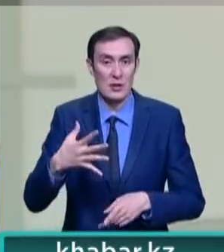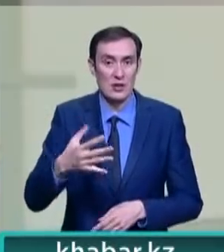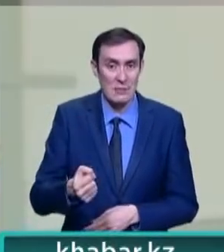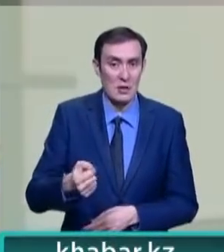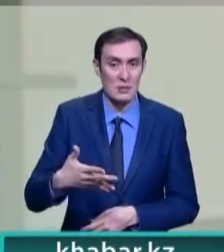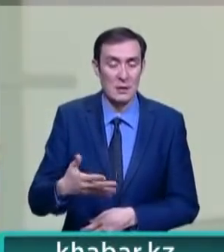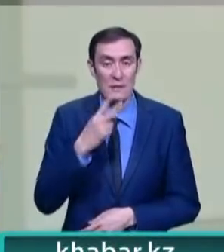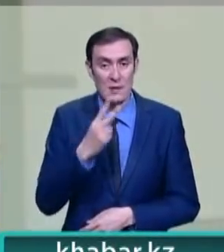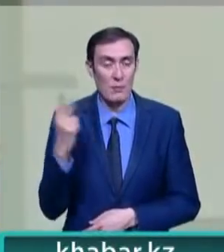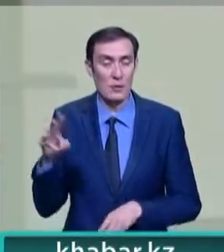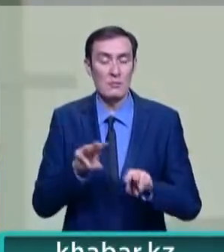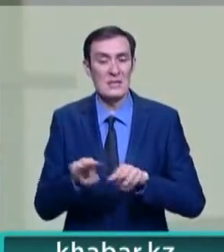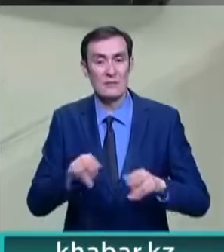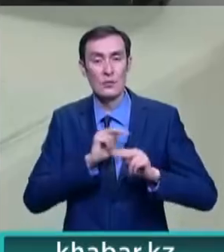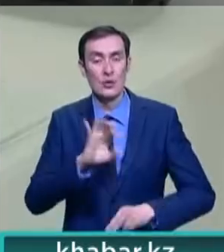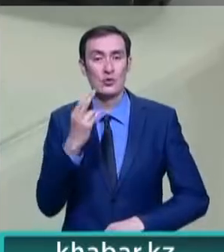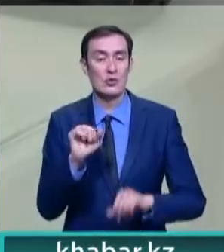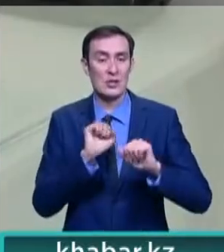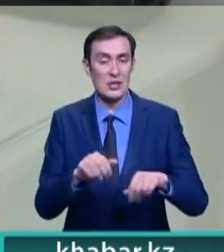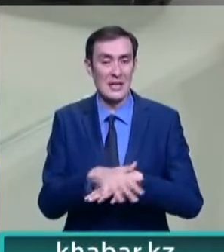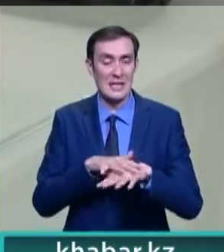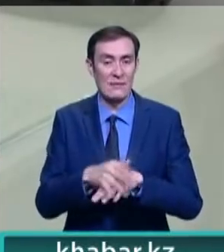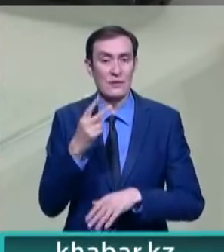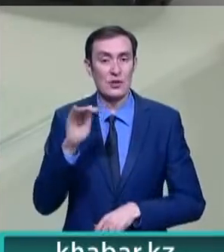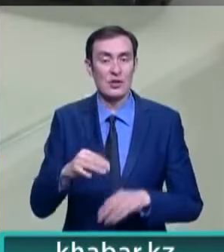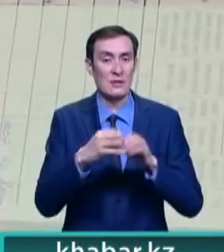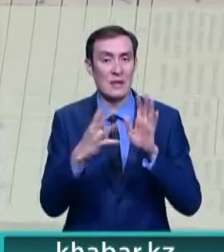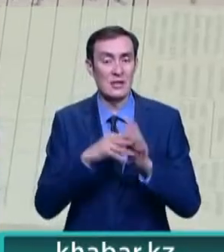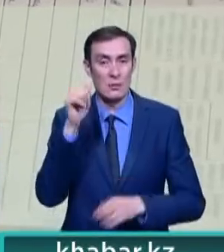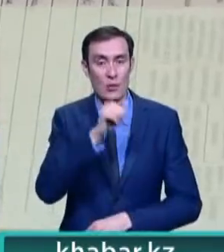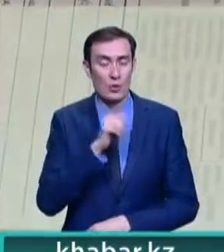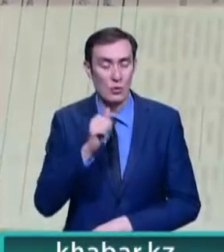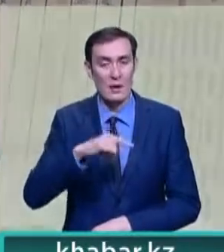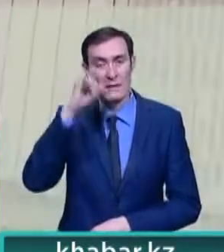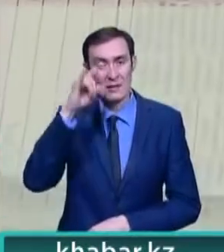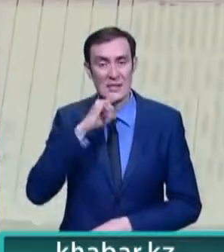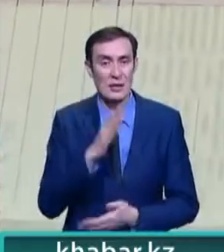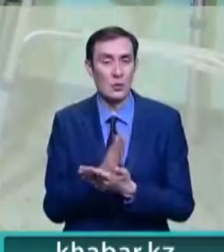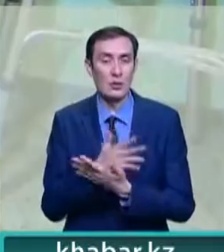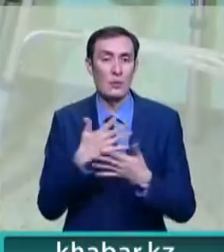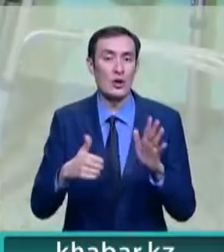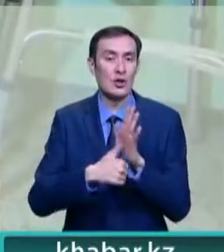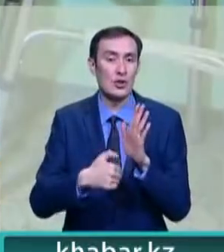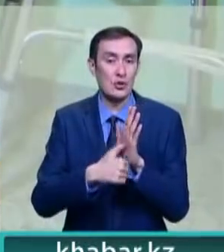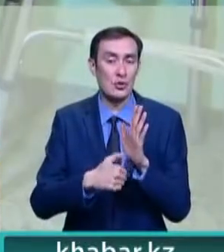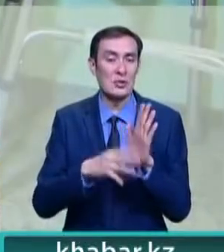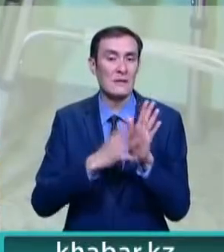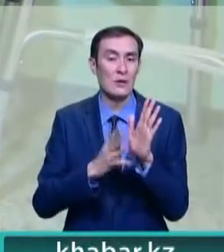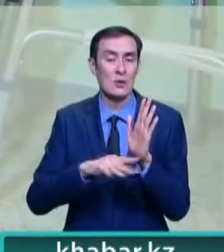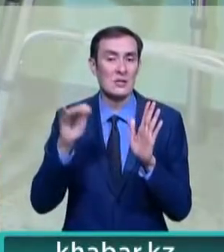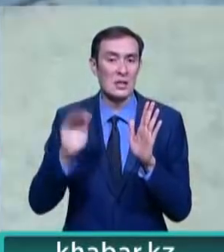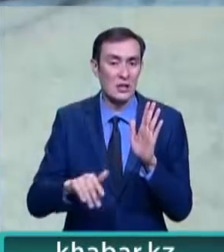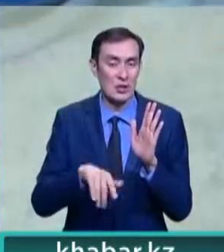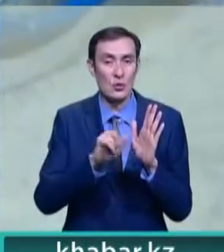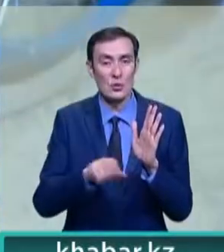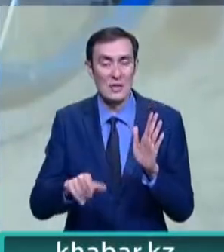разжимать. По данным Министерства труда и соцзащиты населения на 2019 год в Казахстане числится более 690 тысяч лиц